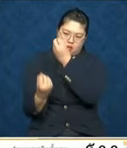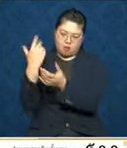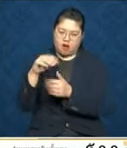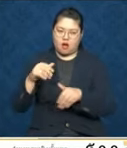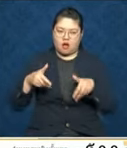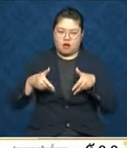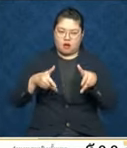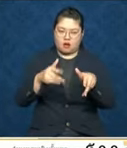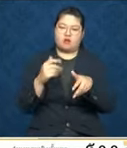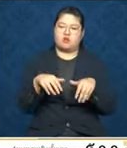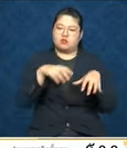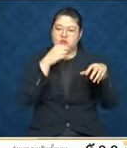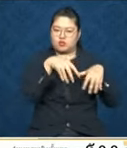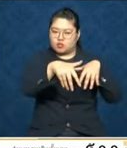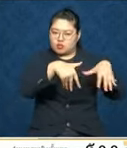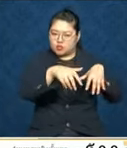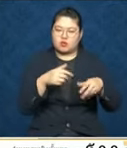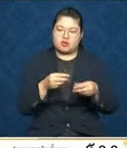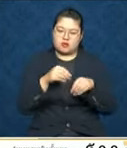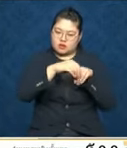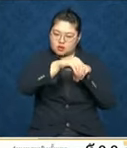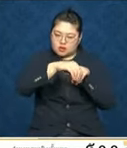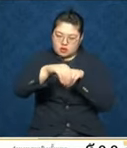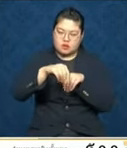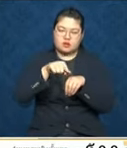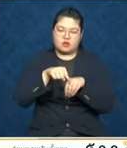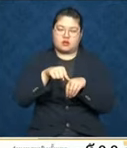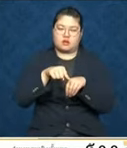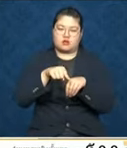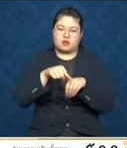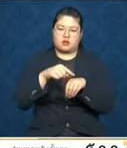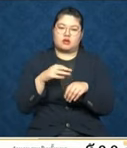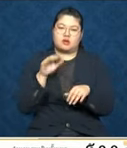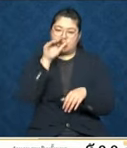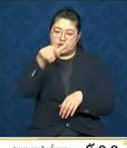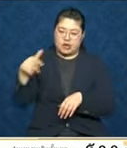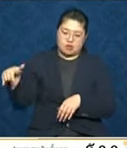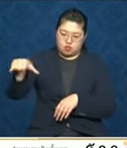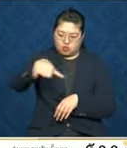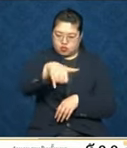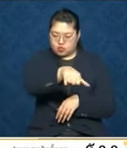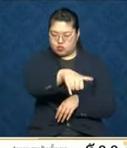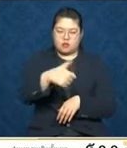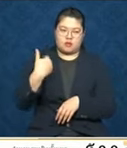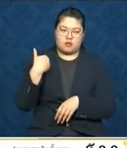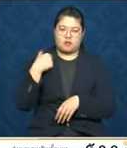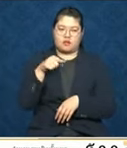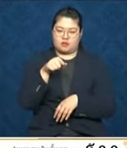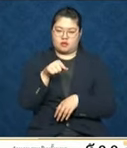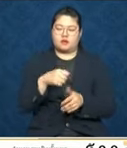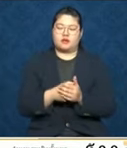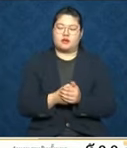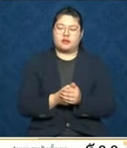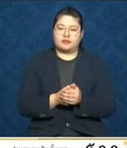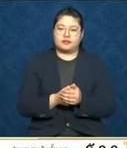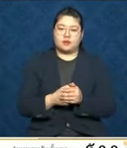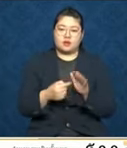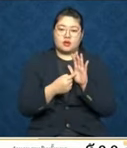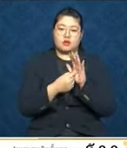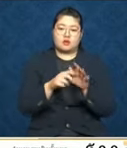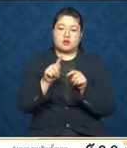างความเสียหายในพื้นที่การเกษตรของพี่น้องในอำเภอวังน้ำเขียวครับในหลายตำบลเช่นต